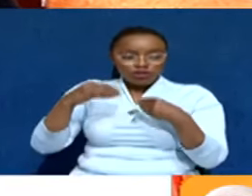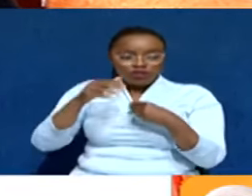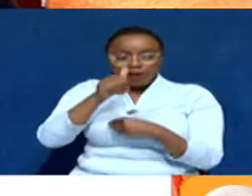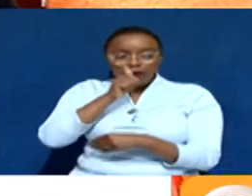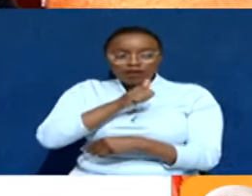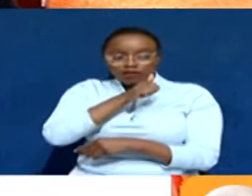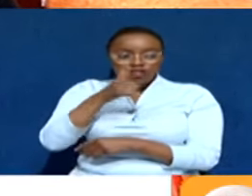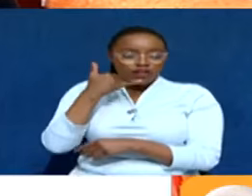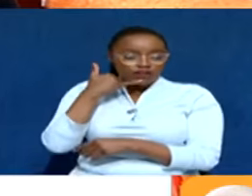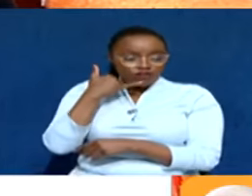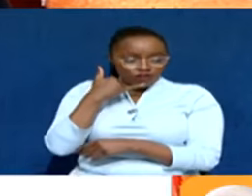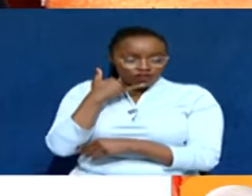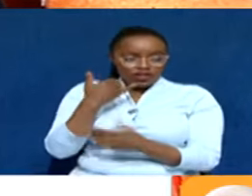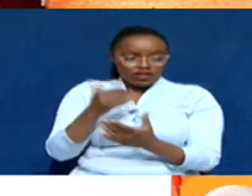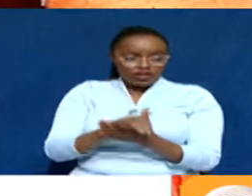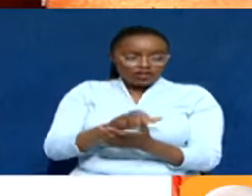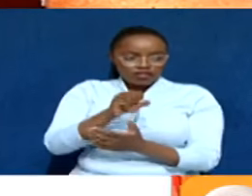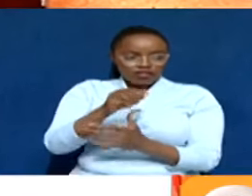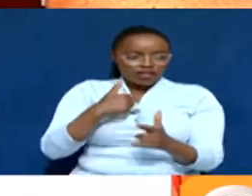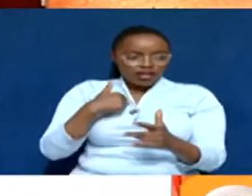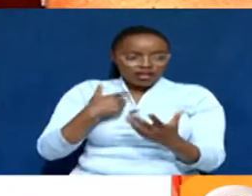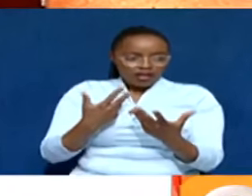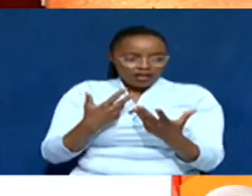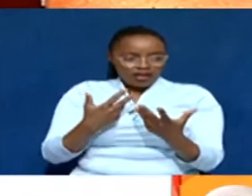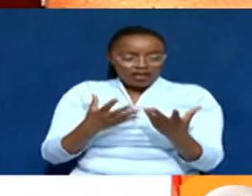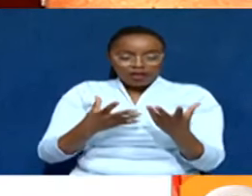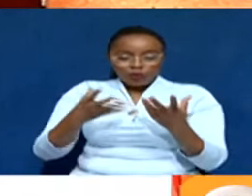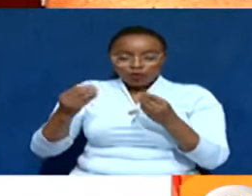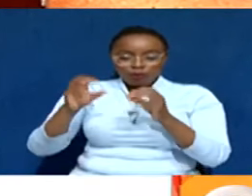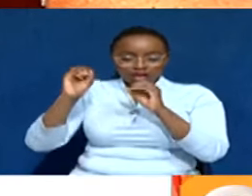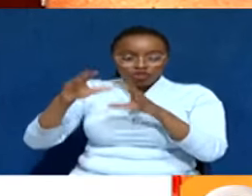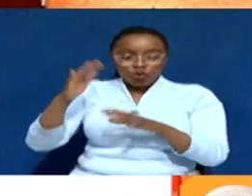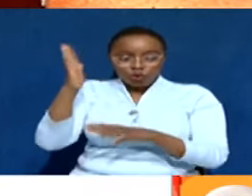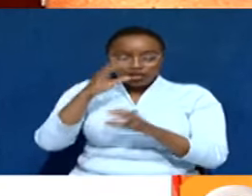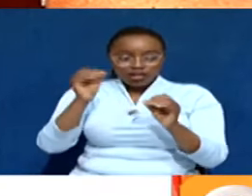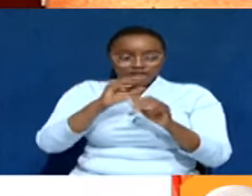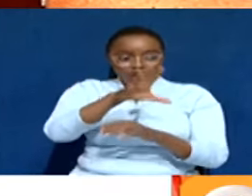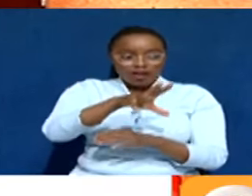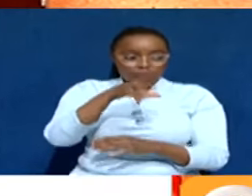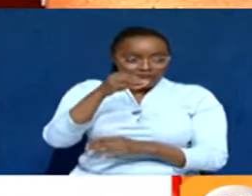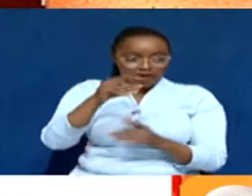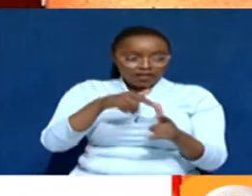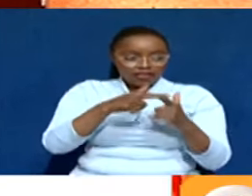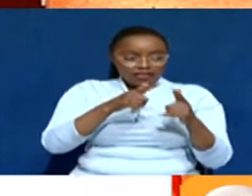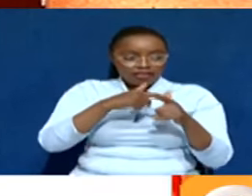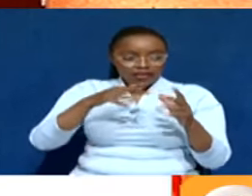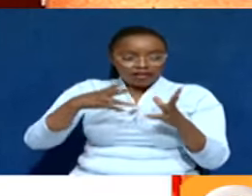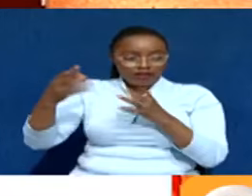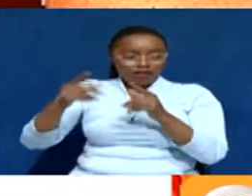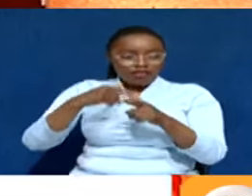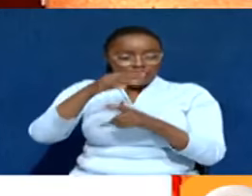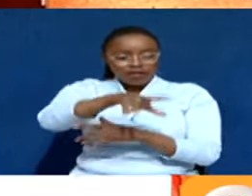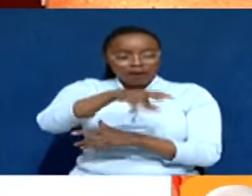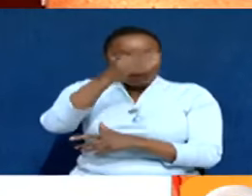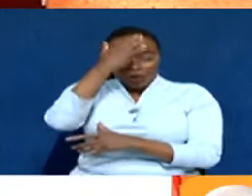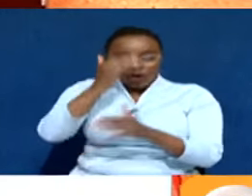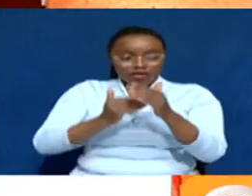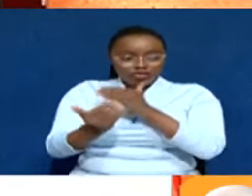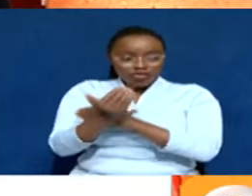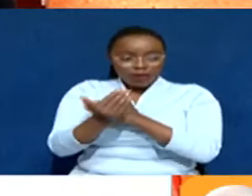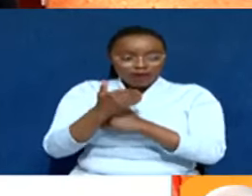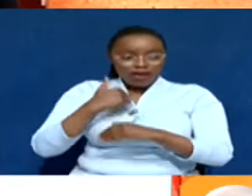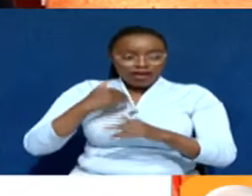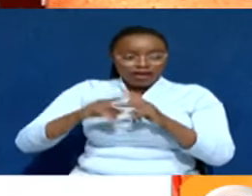my secret phone yenye nilikuwa nayo. So mimi sikuenda sikutupa takataka, mimi nilichukua hiyo ndoo, nikiteremka chini nikachukua ndoo juu. In the morning